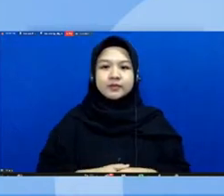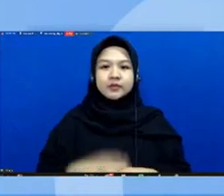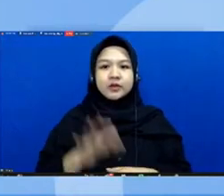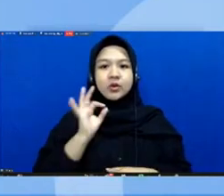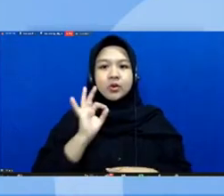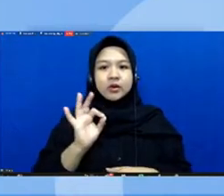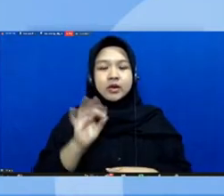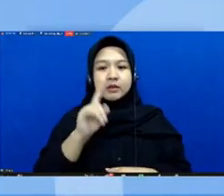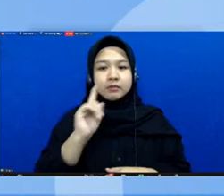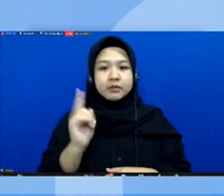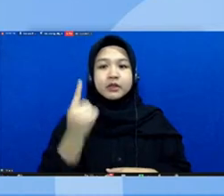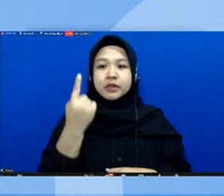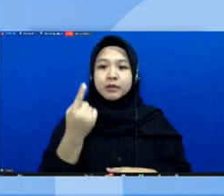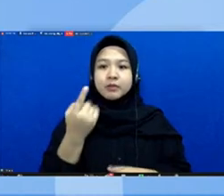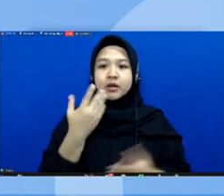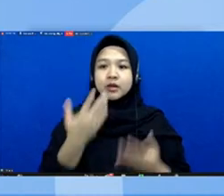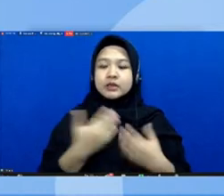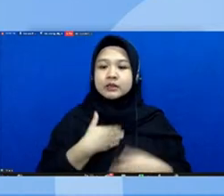baik. Pertama mungkin